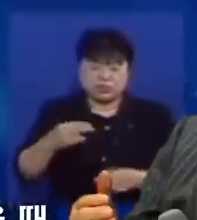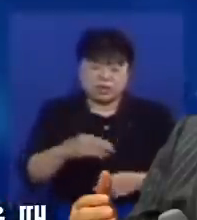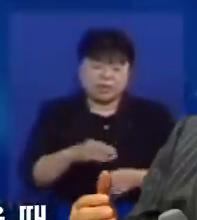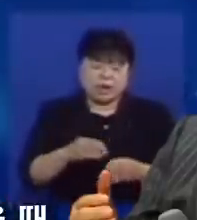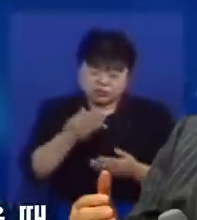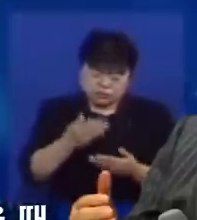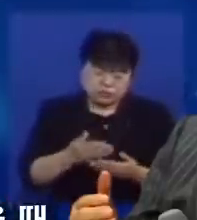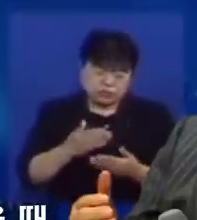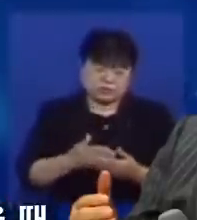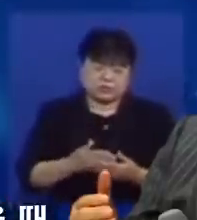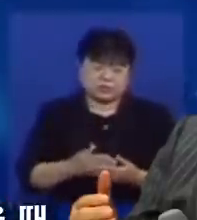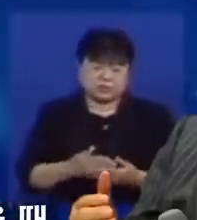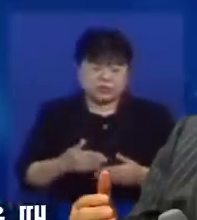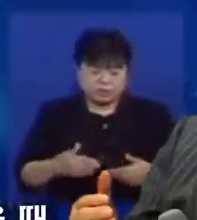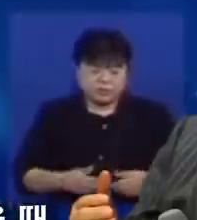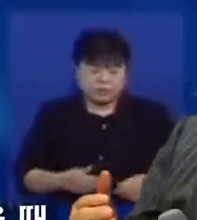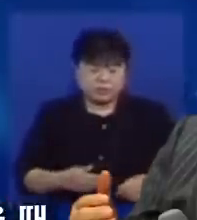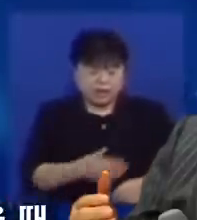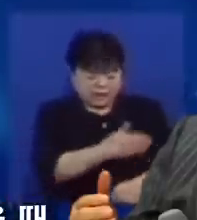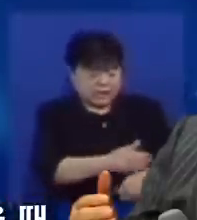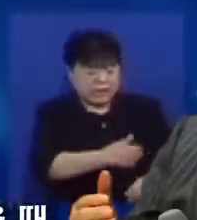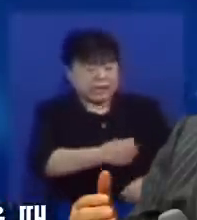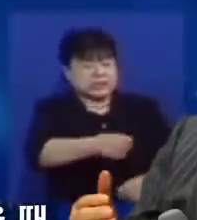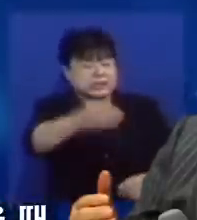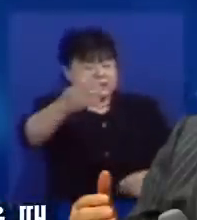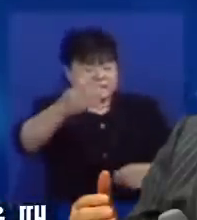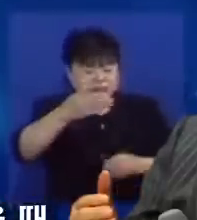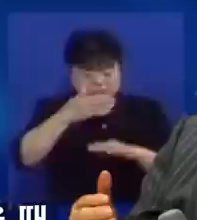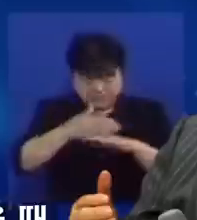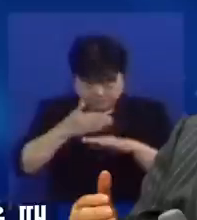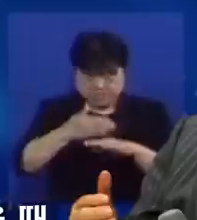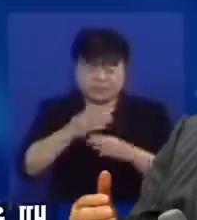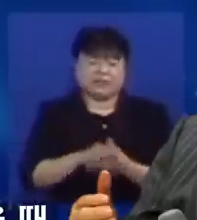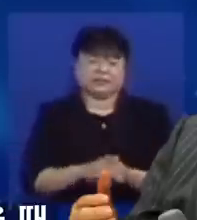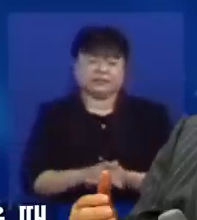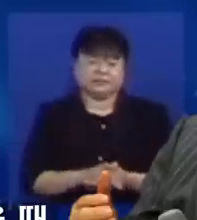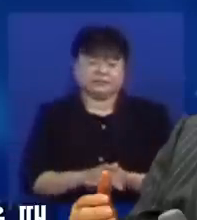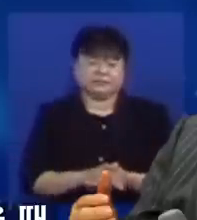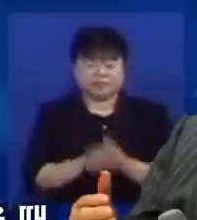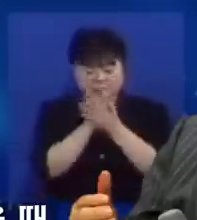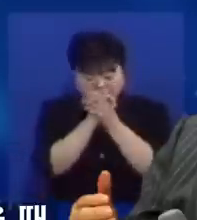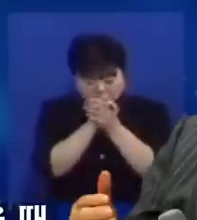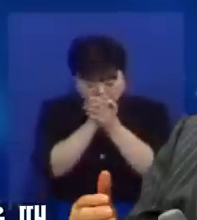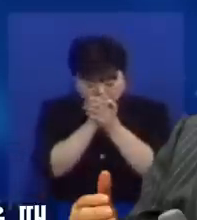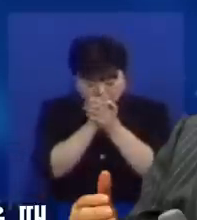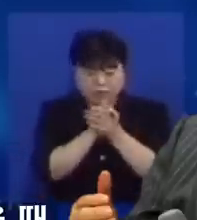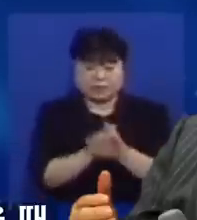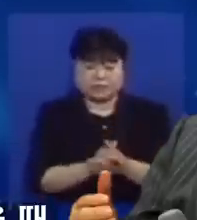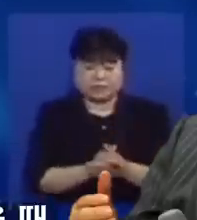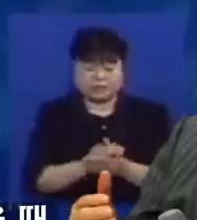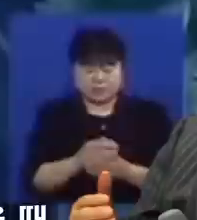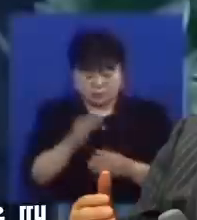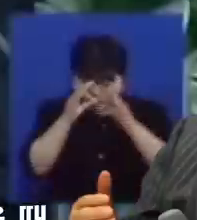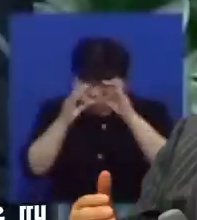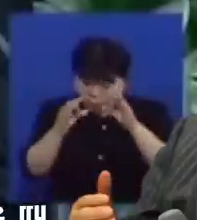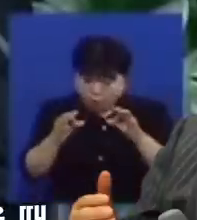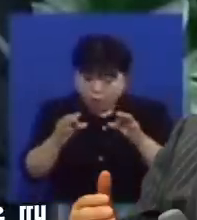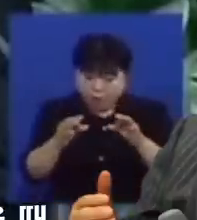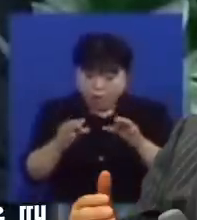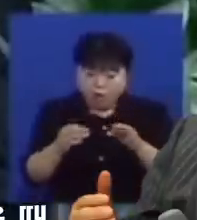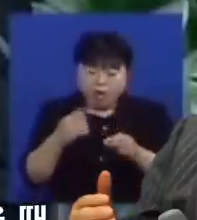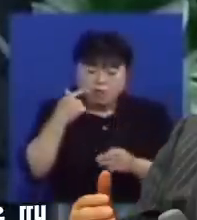살았는데 하나님께서 필요하셔서 저희 한쪽 팔을 가져갔음을 감사합니다. 그렇게 기도를 하니까 아는 사람들이